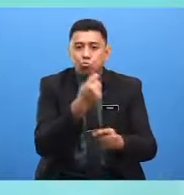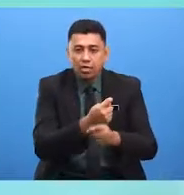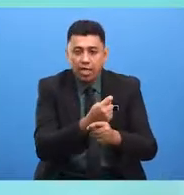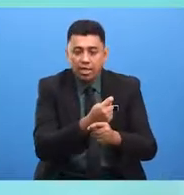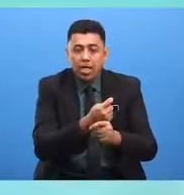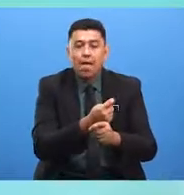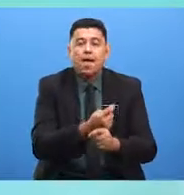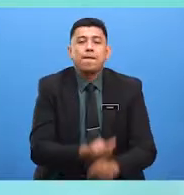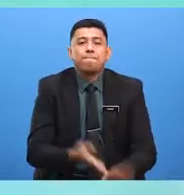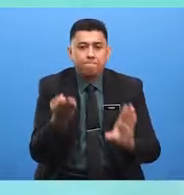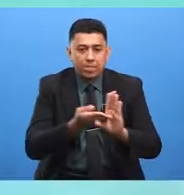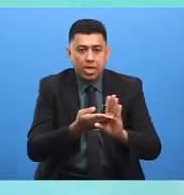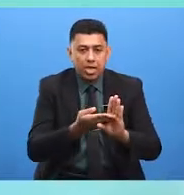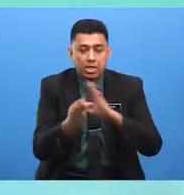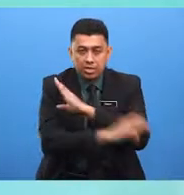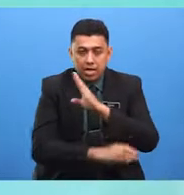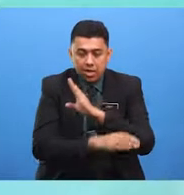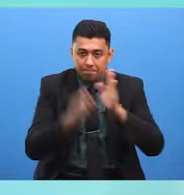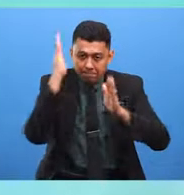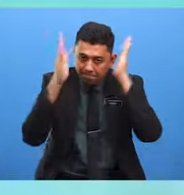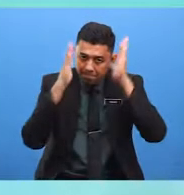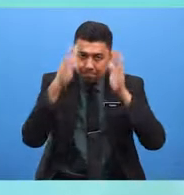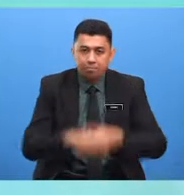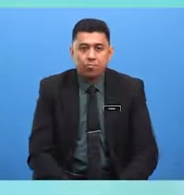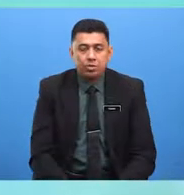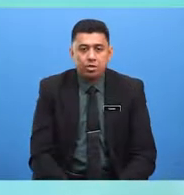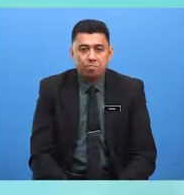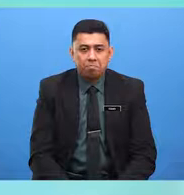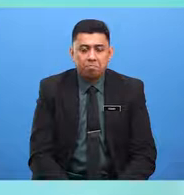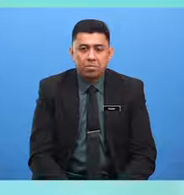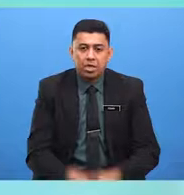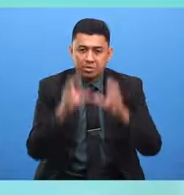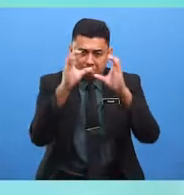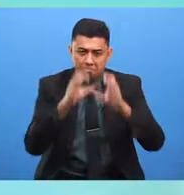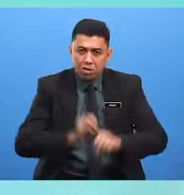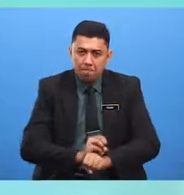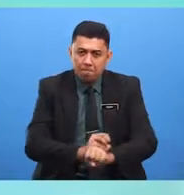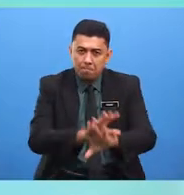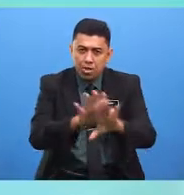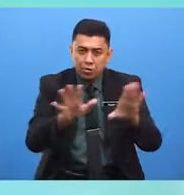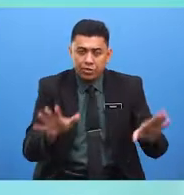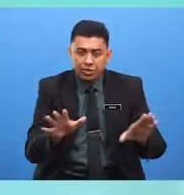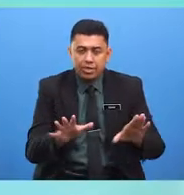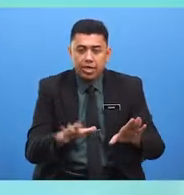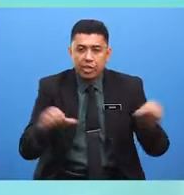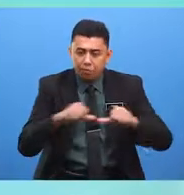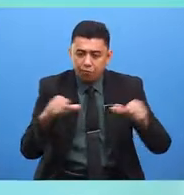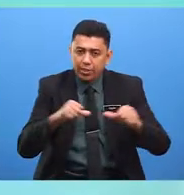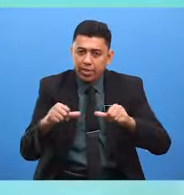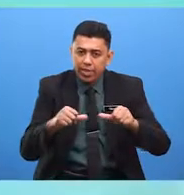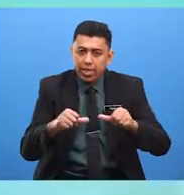dasar keuangan merupakan cari Kerajaan mempengaruhi kegiatan ekonomi melalui